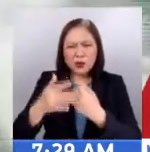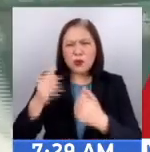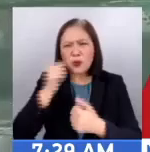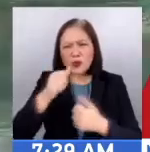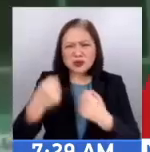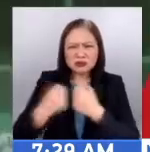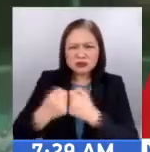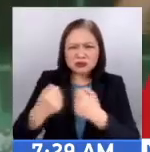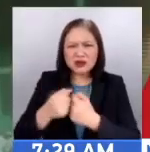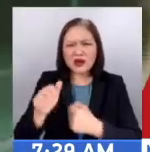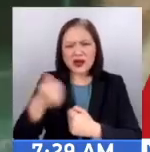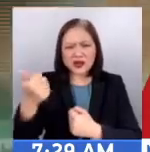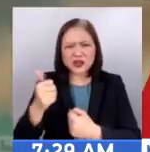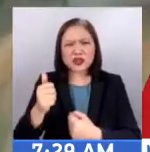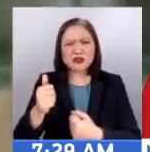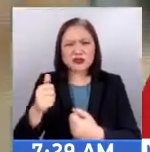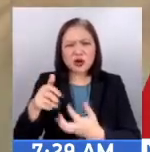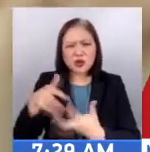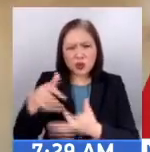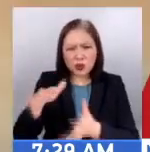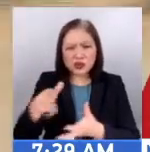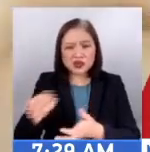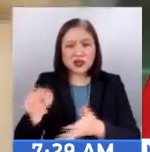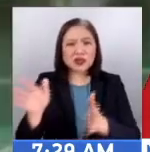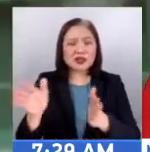dog shelter. Naging matapang po siya.